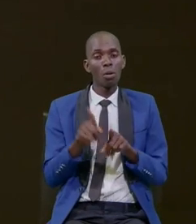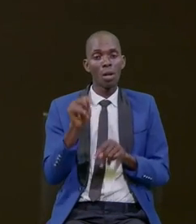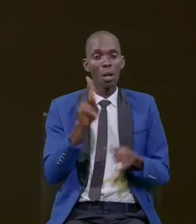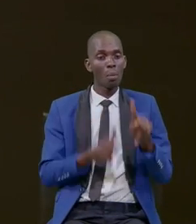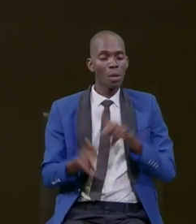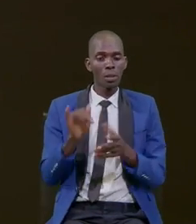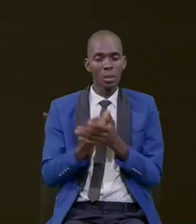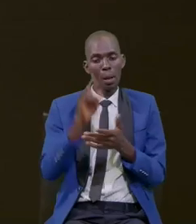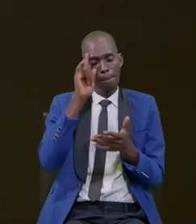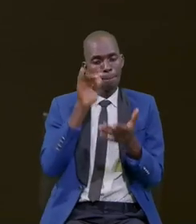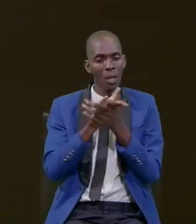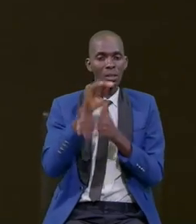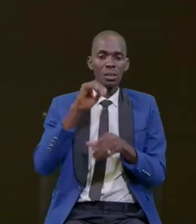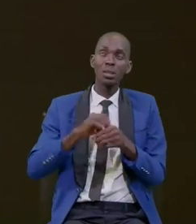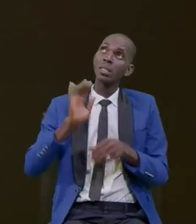son nom.